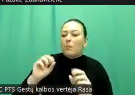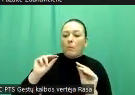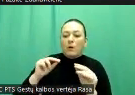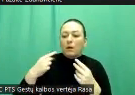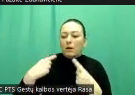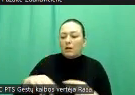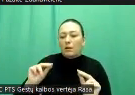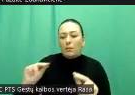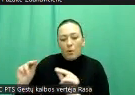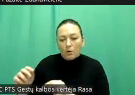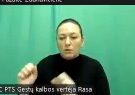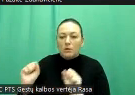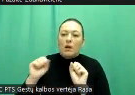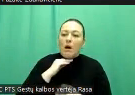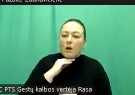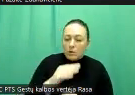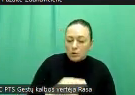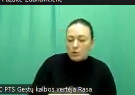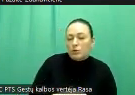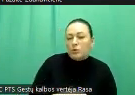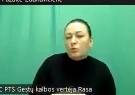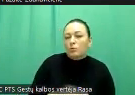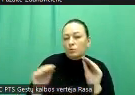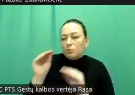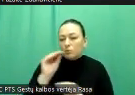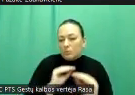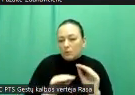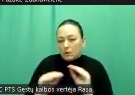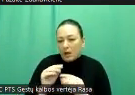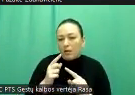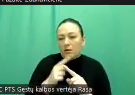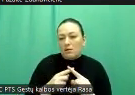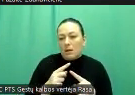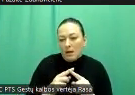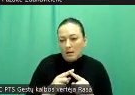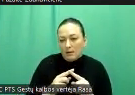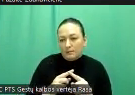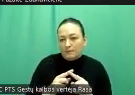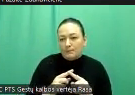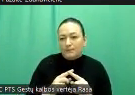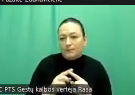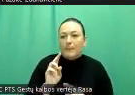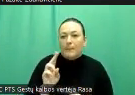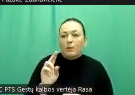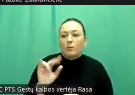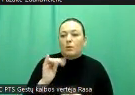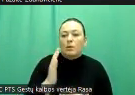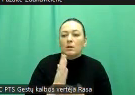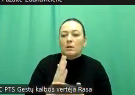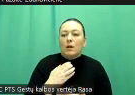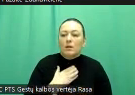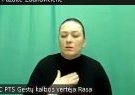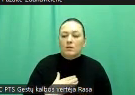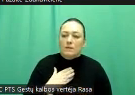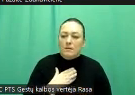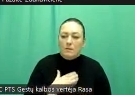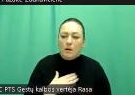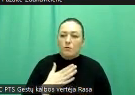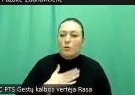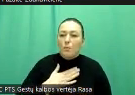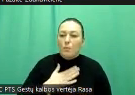aiškiau, ryškiau susidėlioti būtent tą dalį, kuri svarbiausia yra, na,